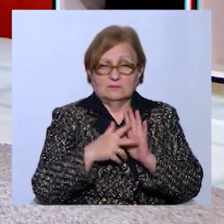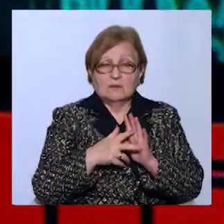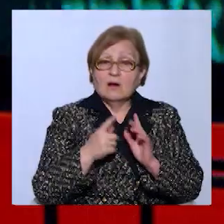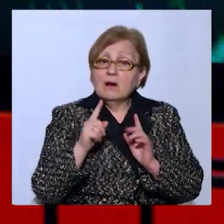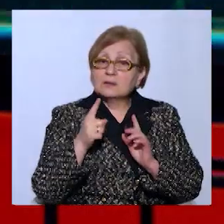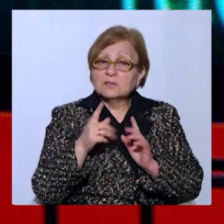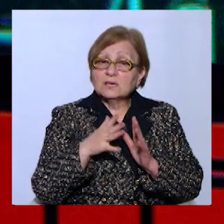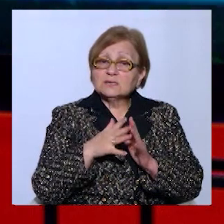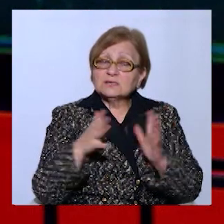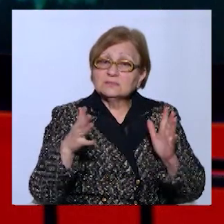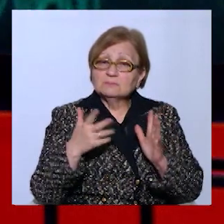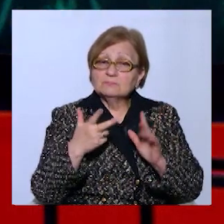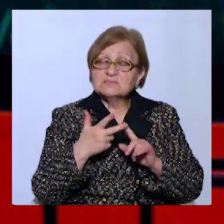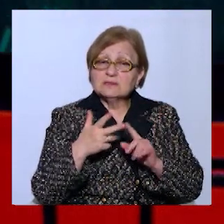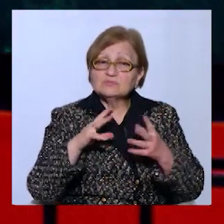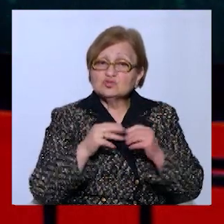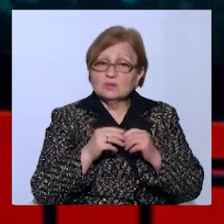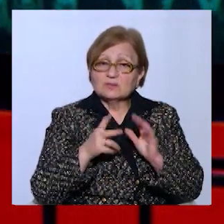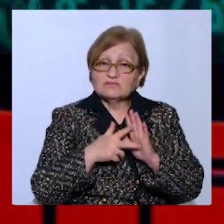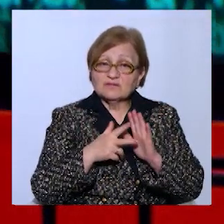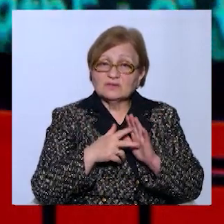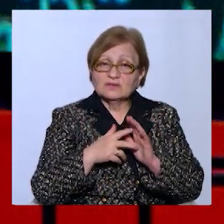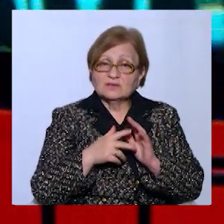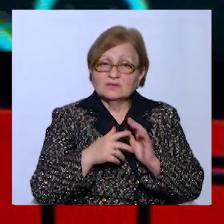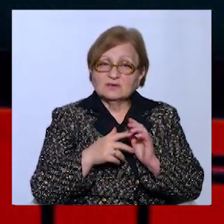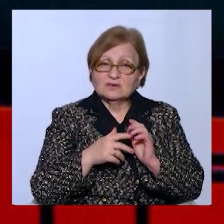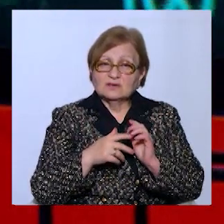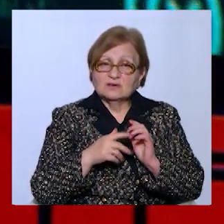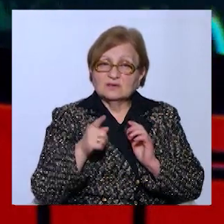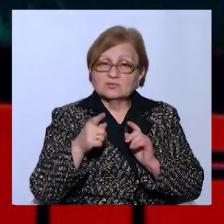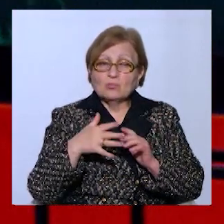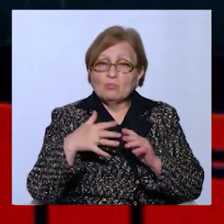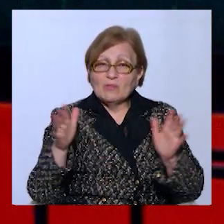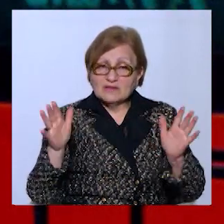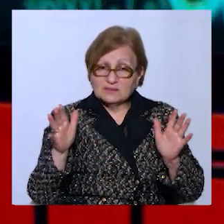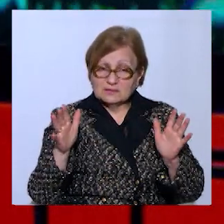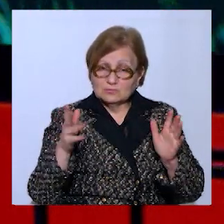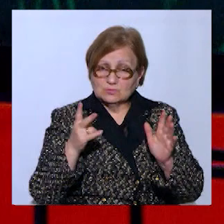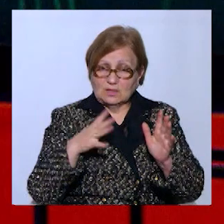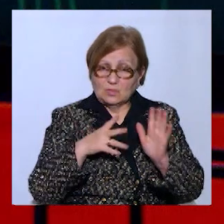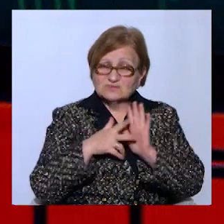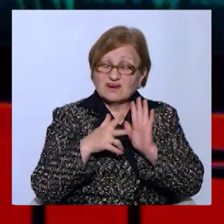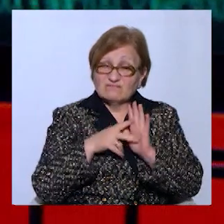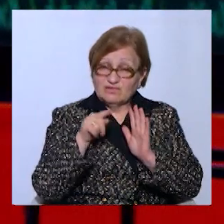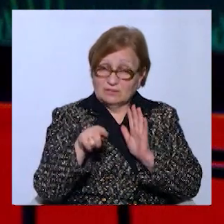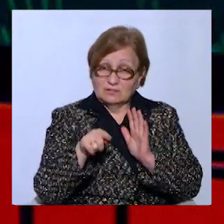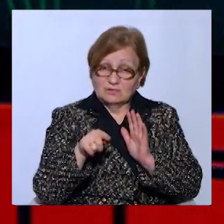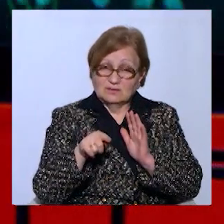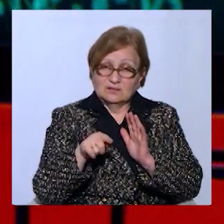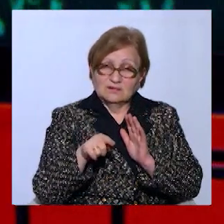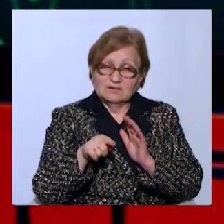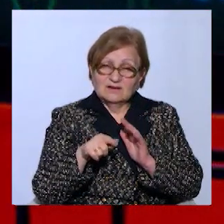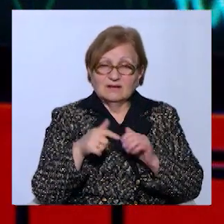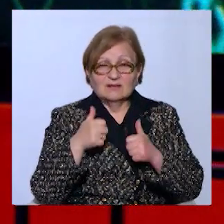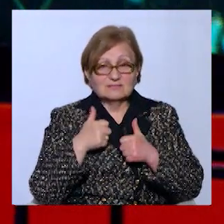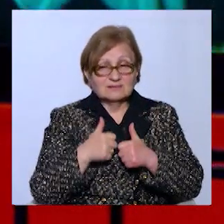პირველის და მესამის ჯამი 8? იმიტომ რომ მესამე უნდა იყოს 18 მეორეზე. თუ ეს არის X, ეს არის X + 8. აი როგორი